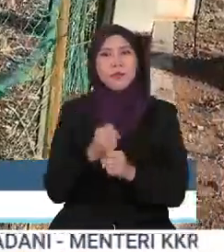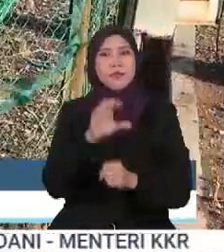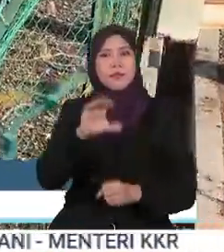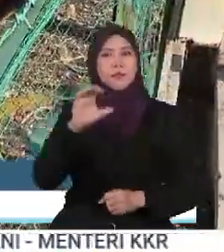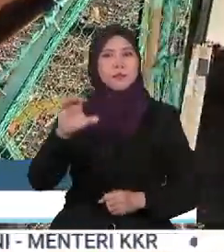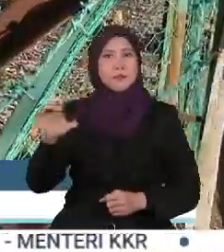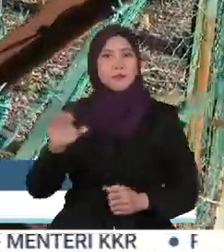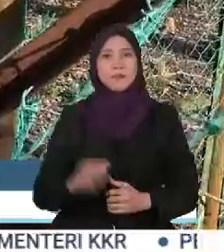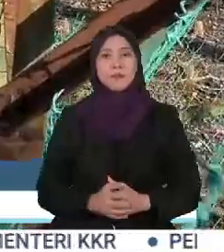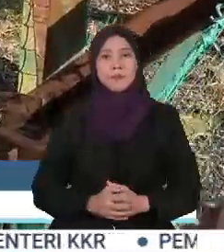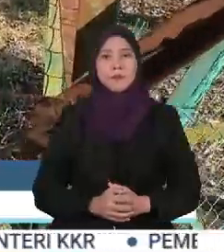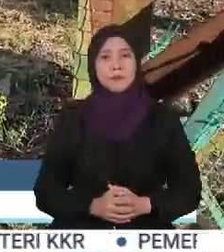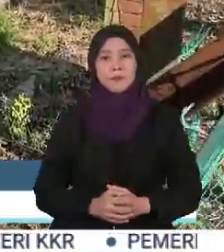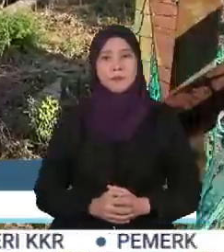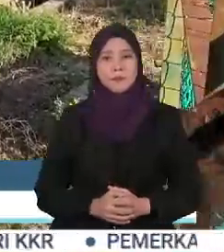sisi-sisi